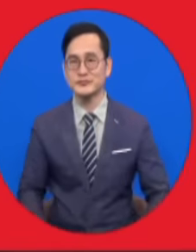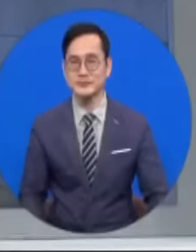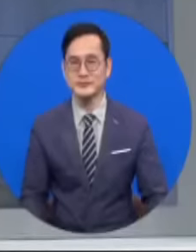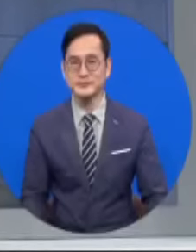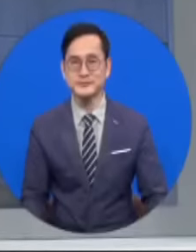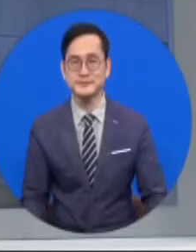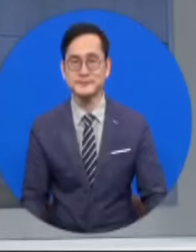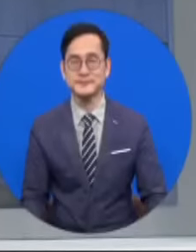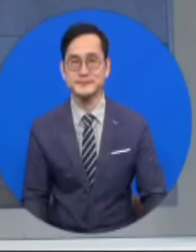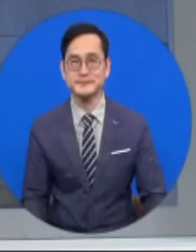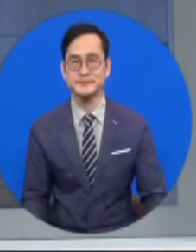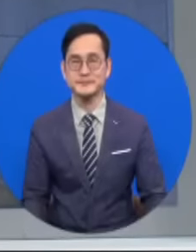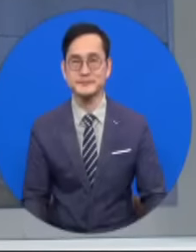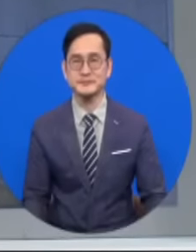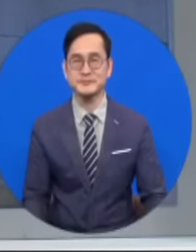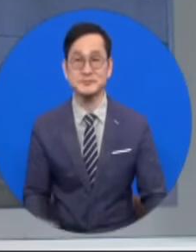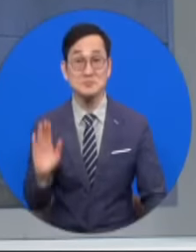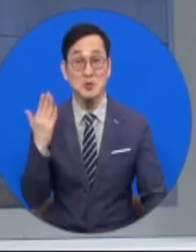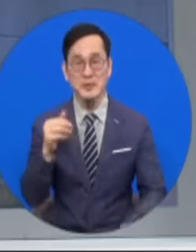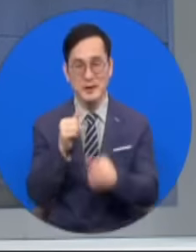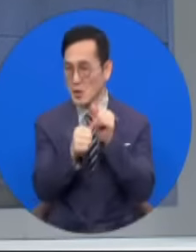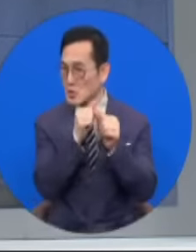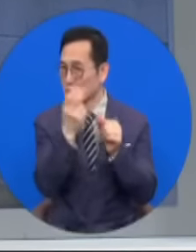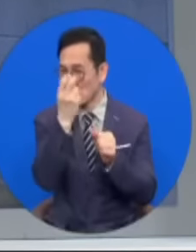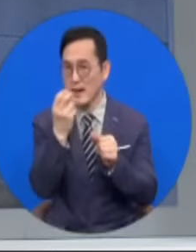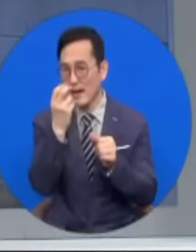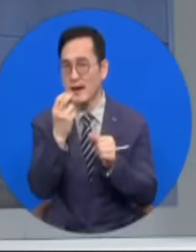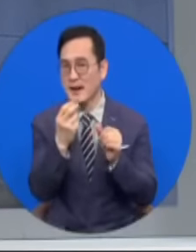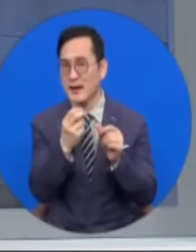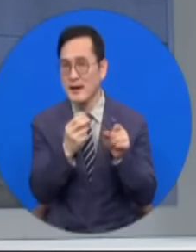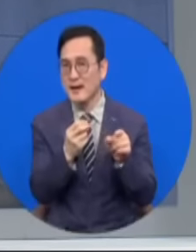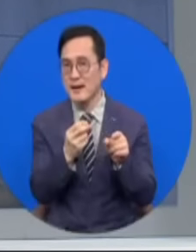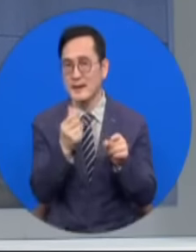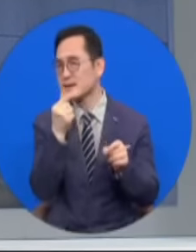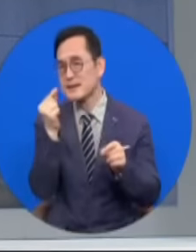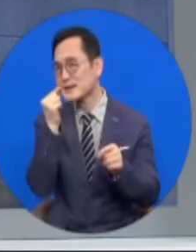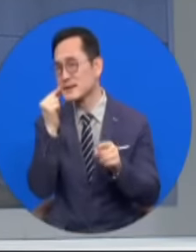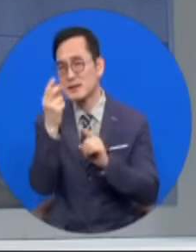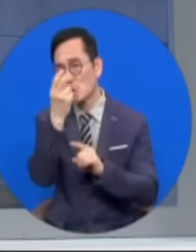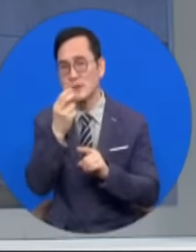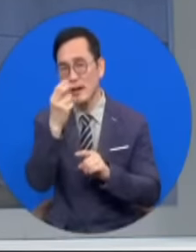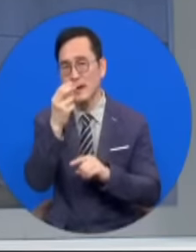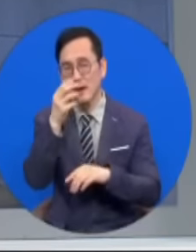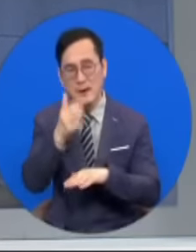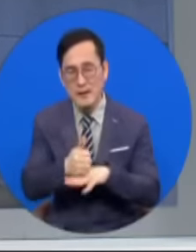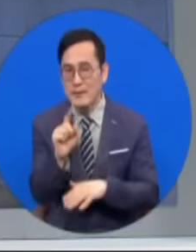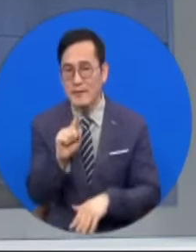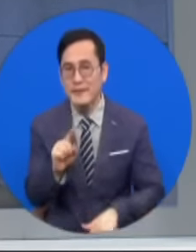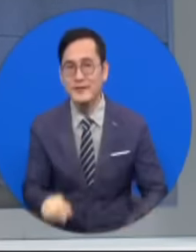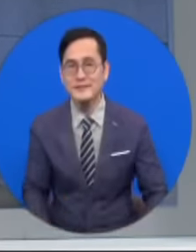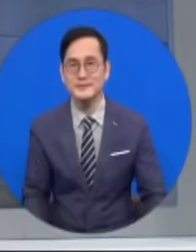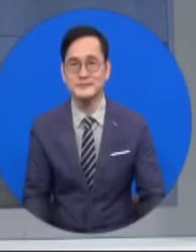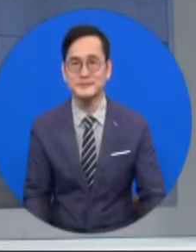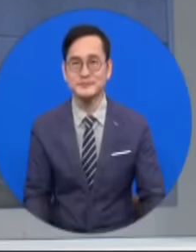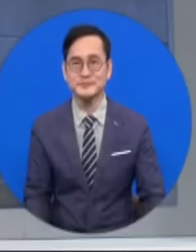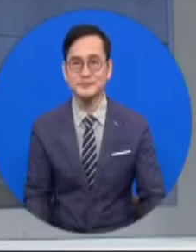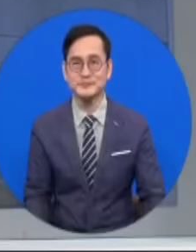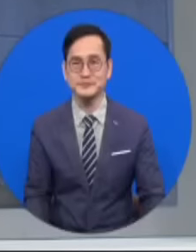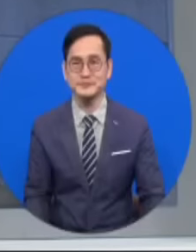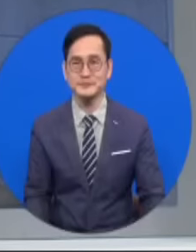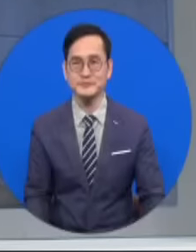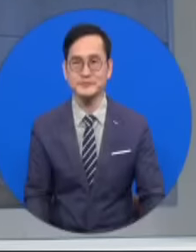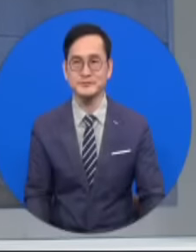있습니다 여론 조사 최신 여론 조사도 지금 준비돼 있습니다 아이 여론 조사의 추위에 따라서 각 후보들의 전략도 달라질 것